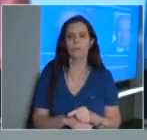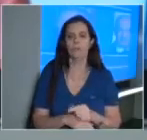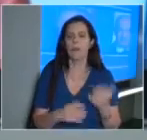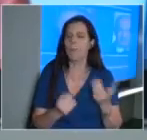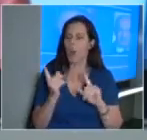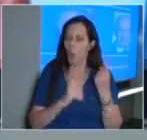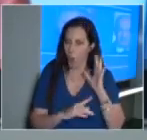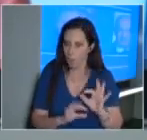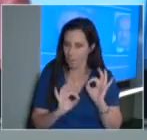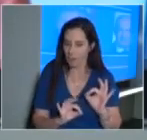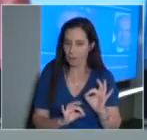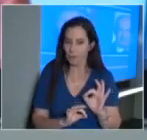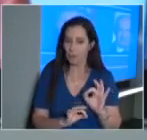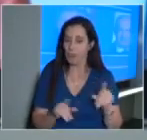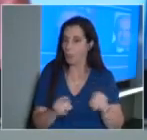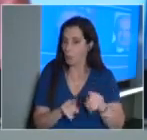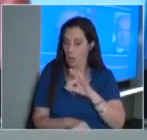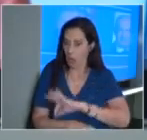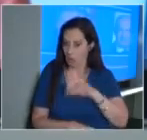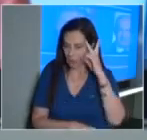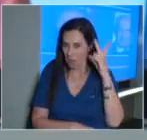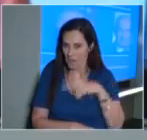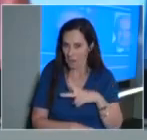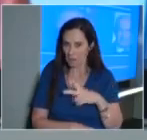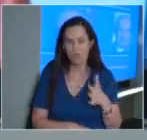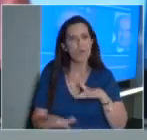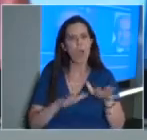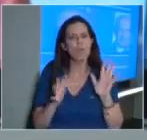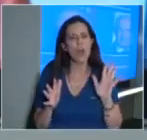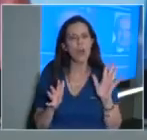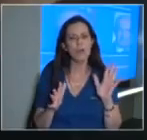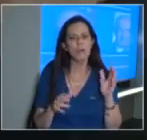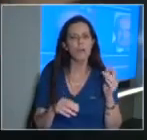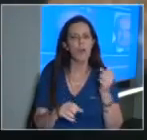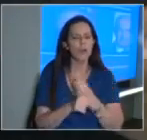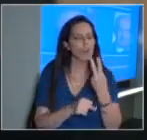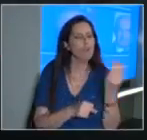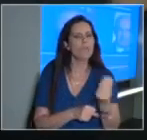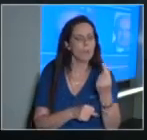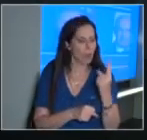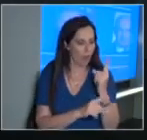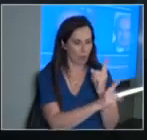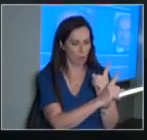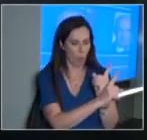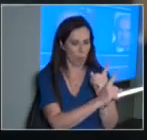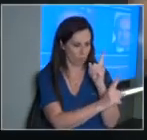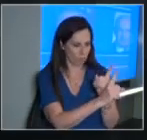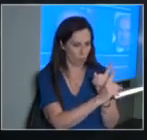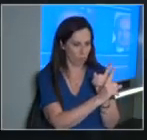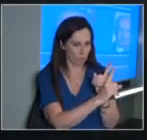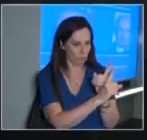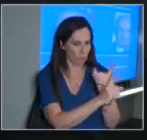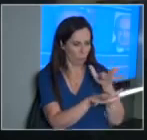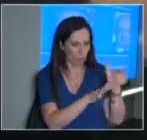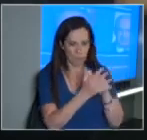אולי מה יש מתחת לפני השטח, כהווייתו ליברמן הבין בסופו של דבר שהממשלה מתנהלת בשני מישורים, אחד מישור מולו הוא עם ראש הממשלה, ואחר